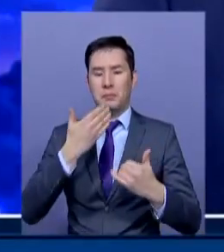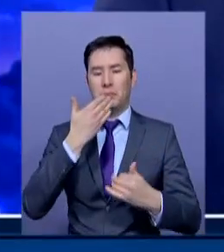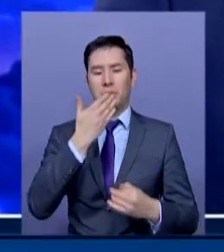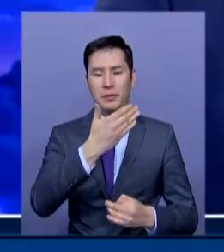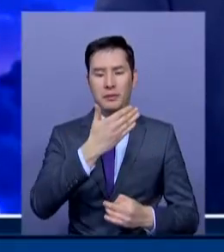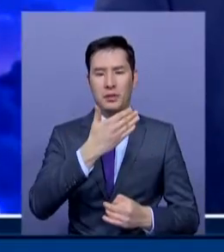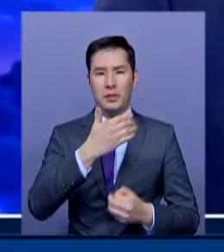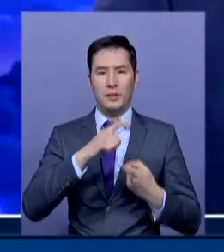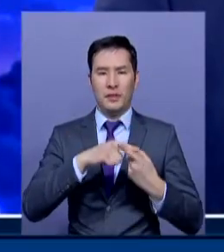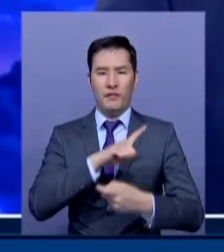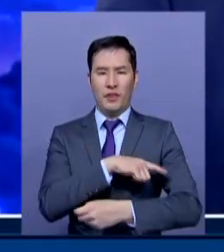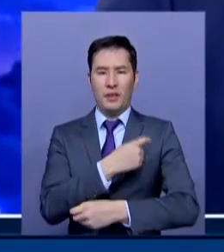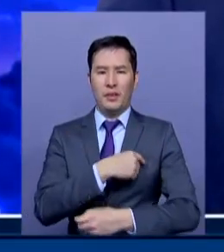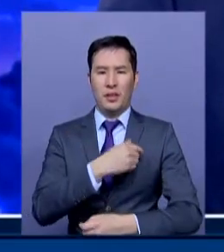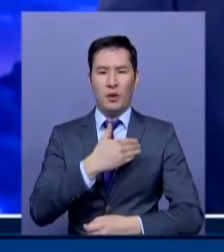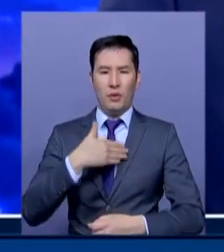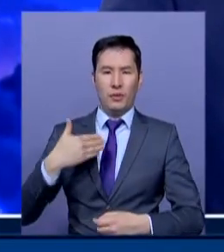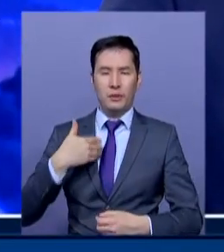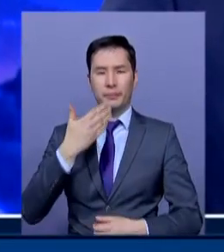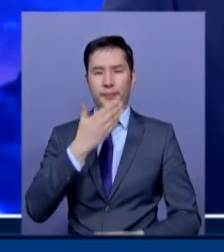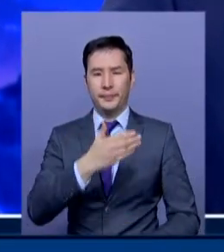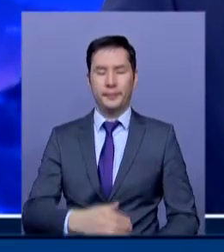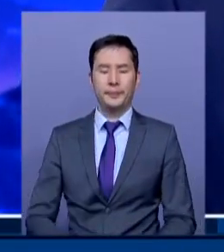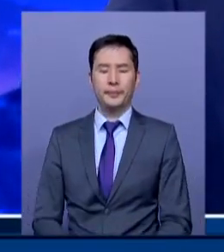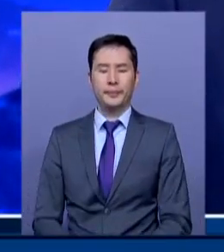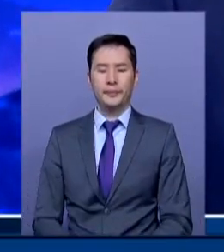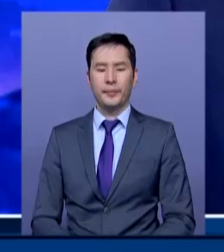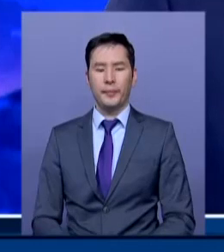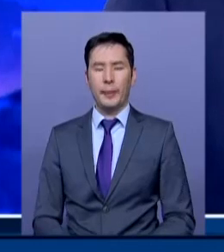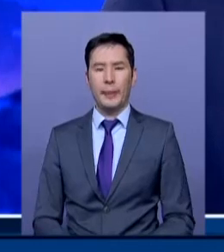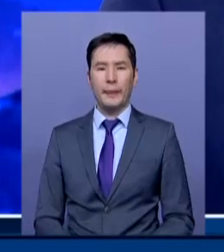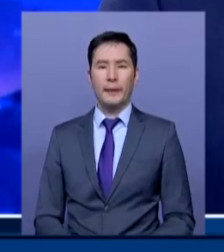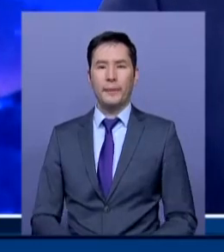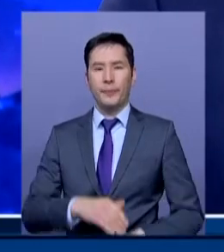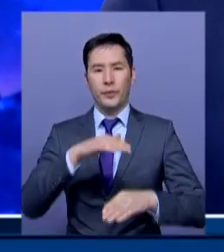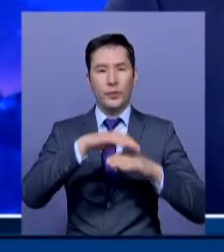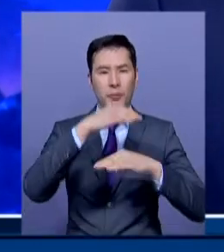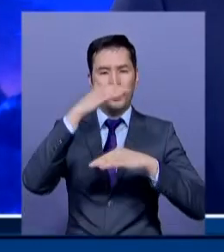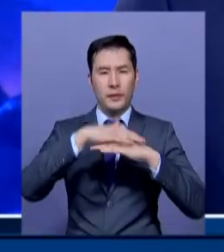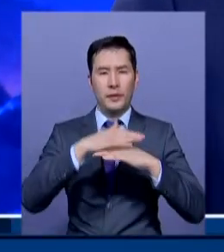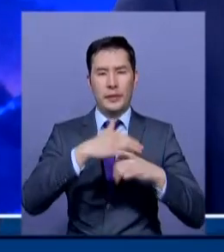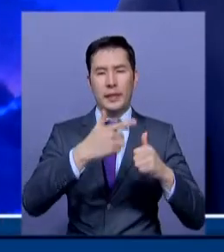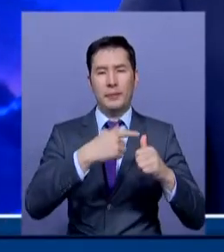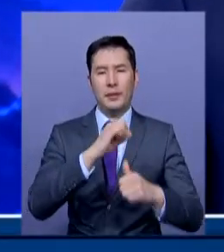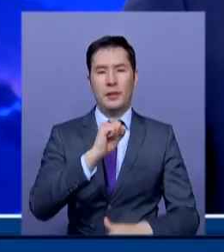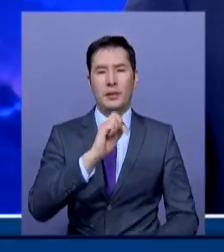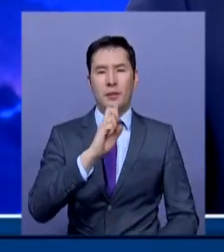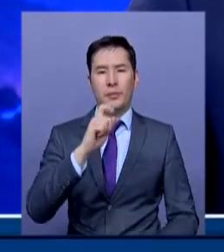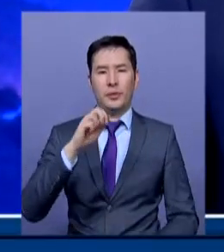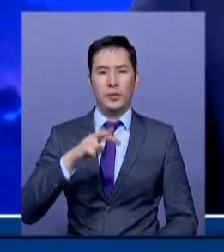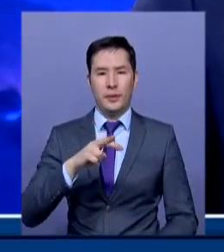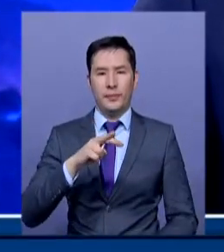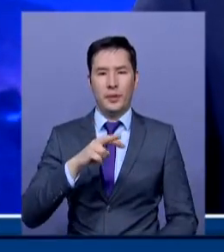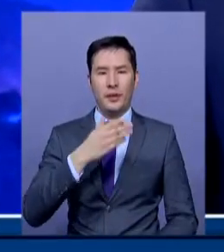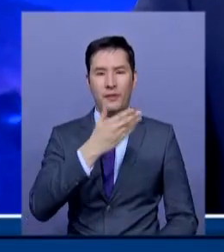фтизиатр, дәрігер Абзал Малбасқанов мырза тұр. Абзал мырза, қайырлы кеш. Қазір ғана айтқан ақпаратты тыңдаған